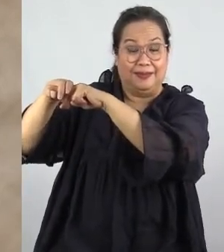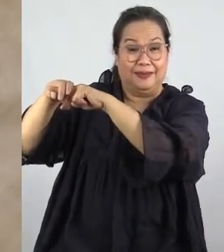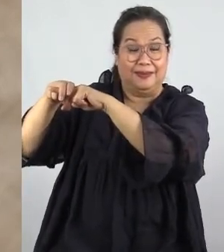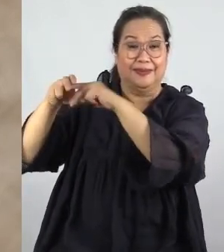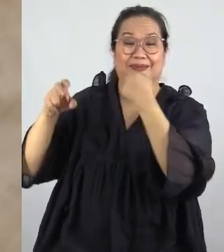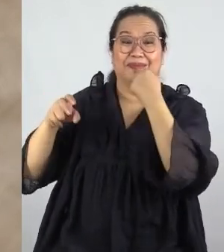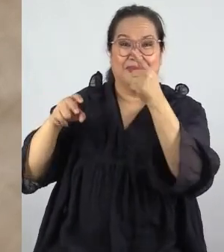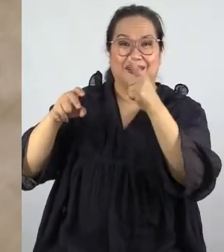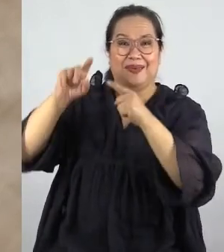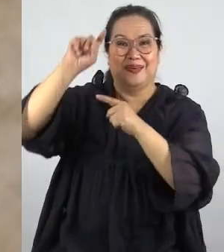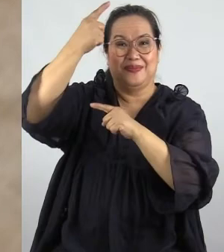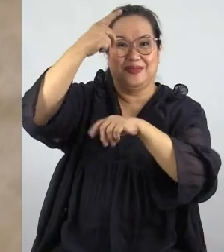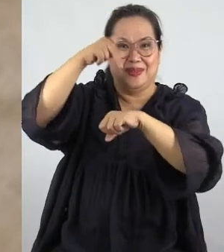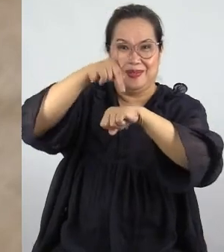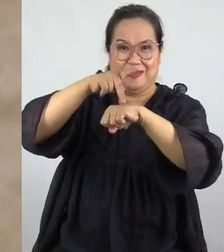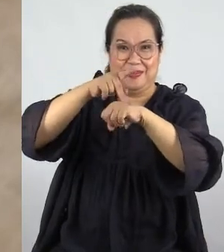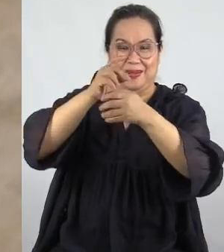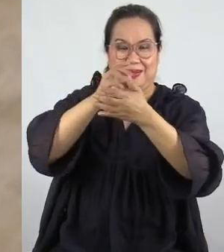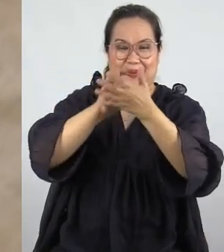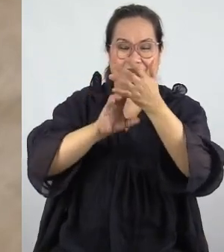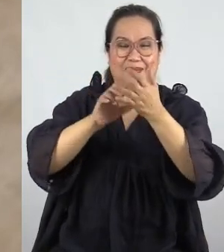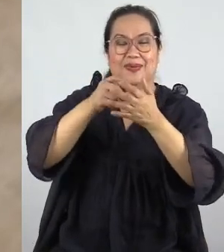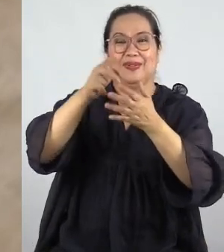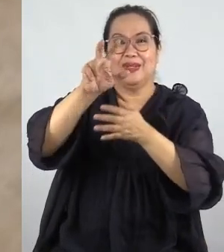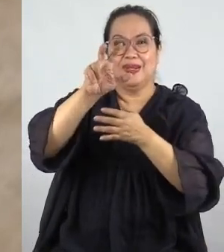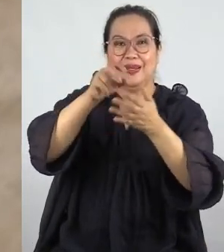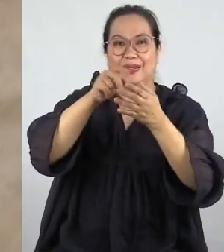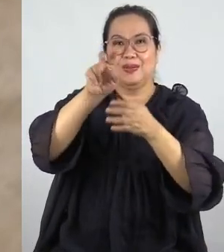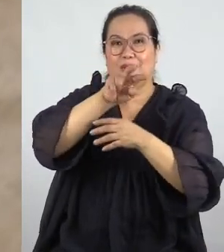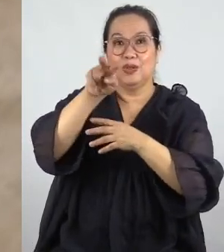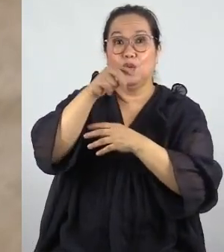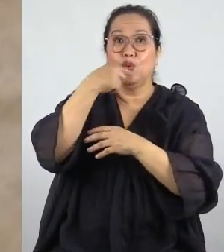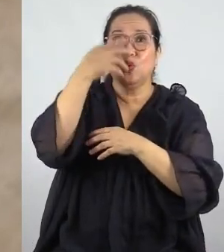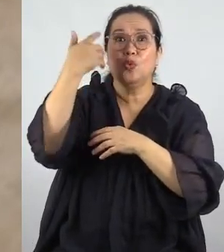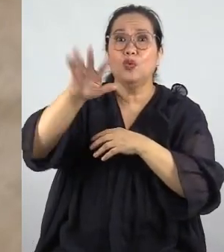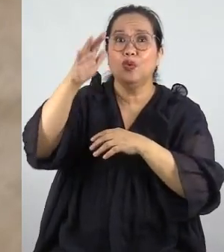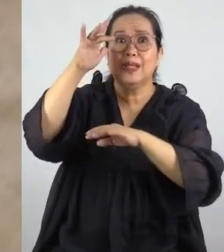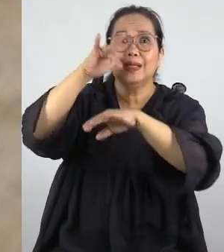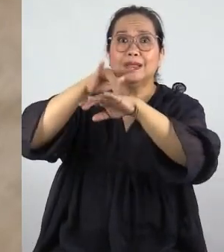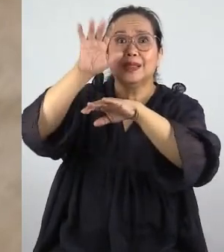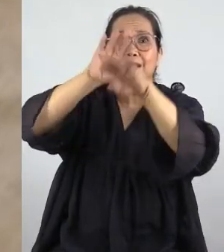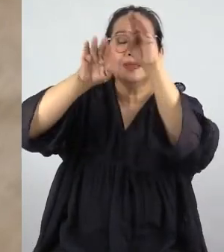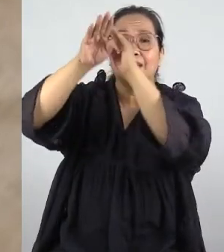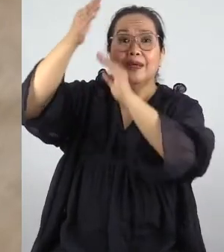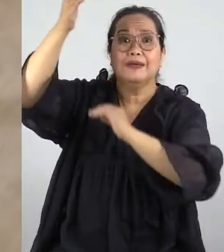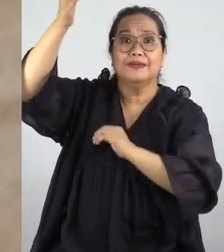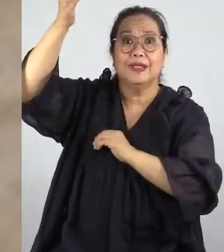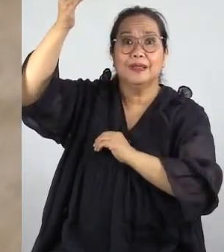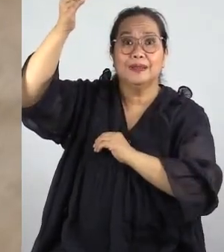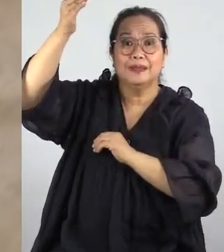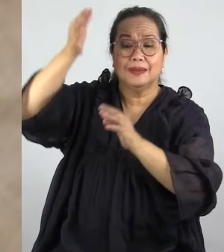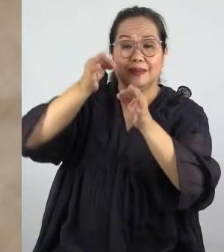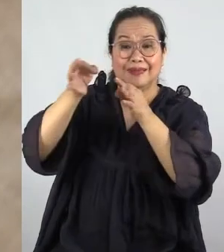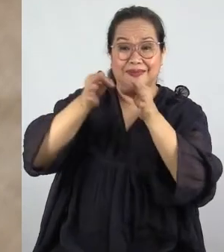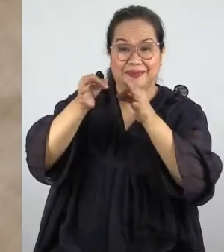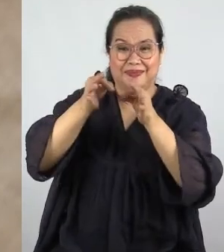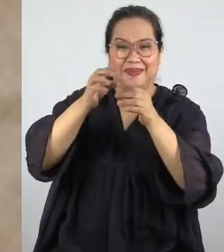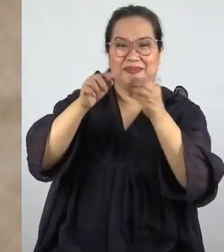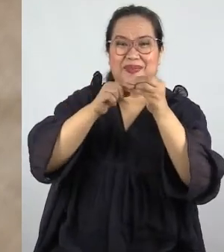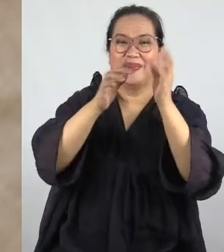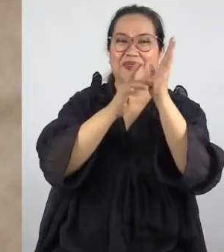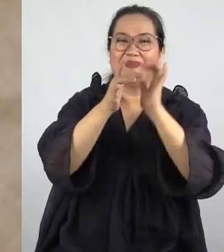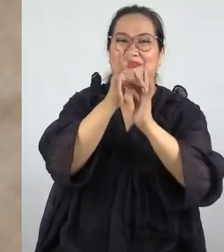Sabi sa 1 Peter chapter 3 verse 22, who has gone into heaven? No, dinidescribe ni Pedro si